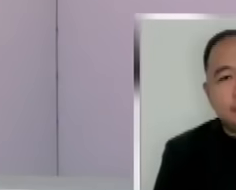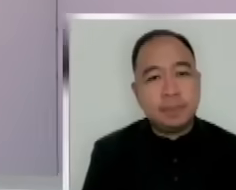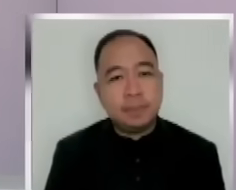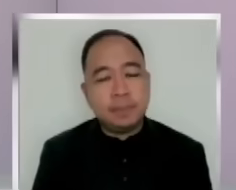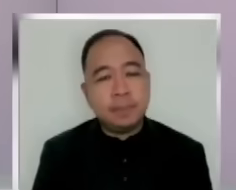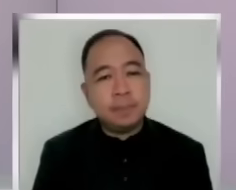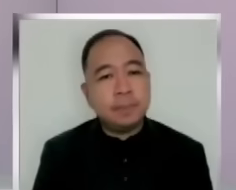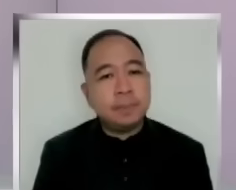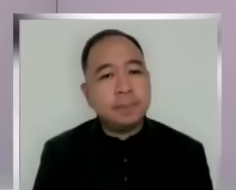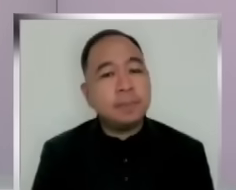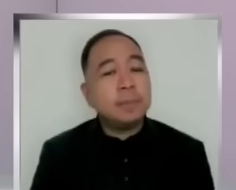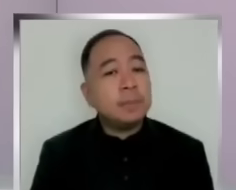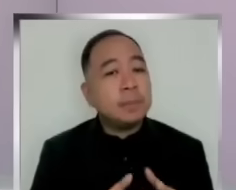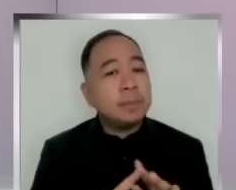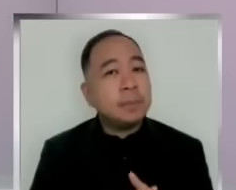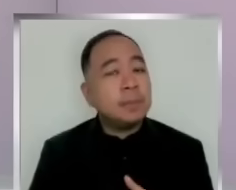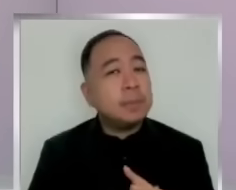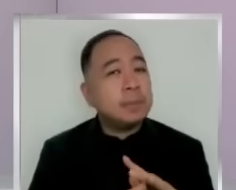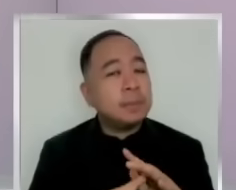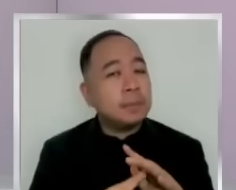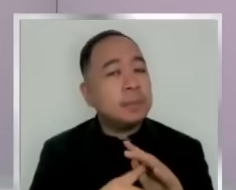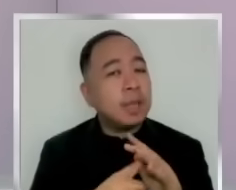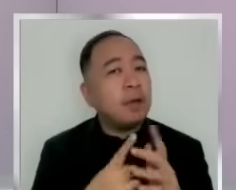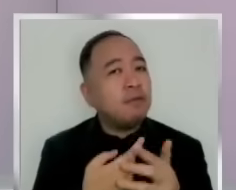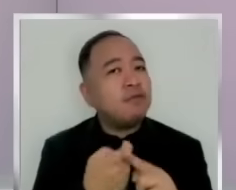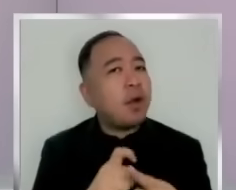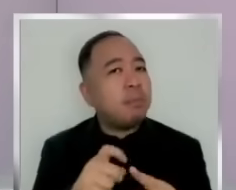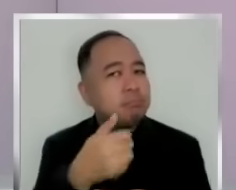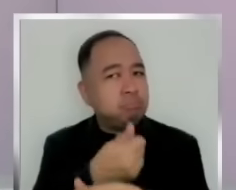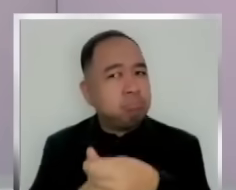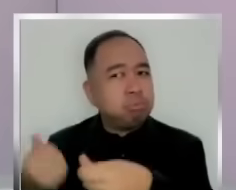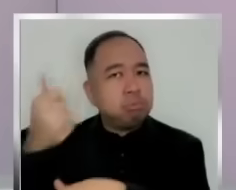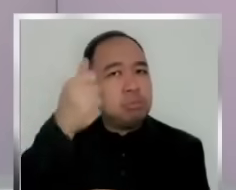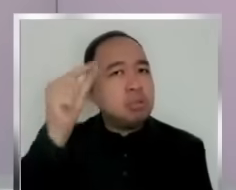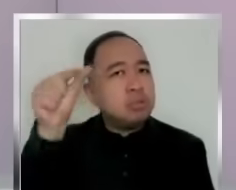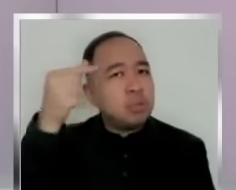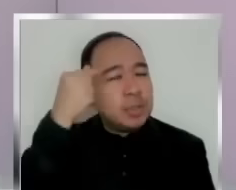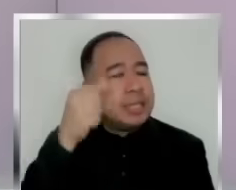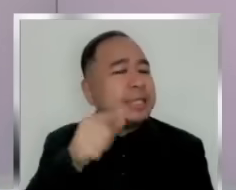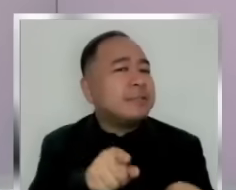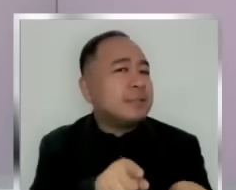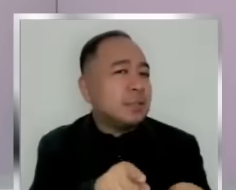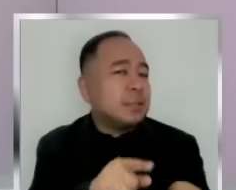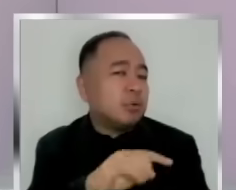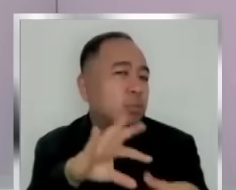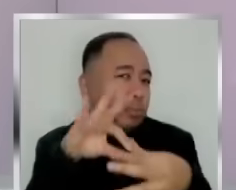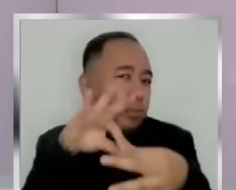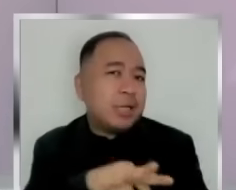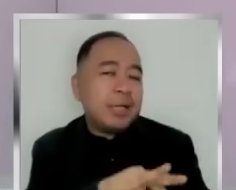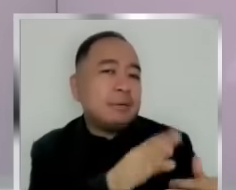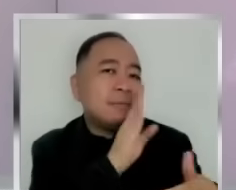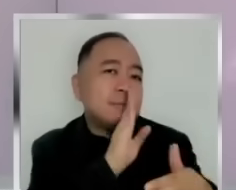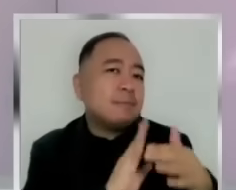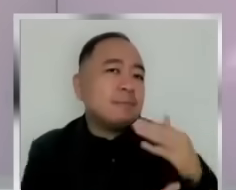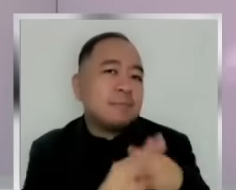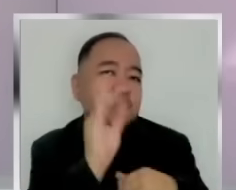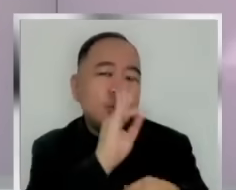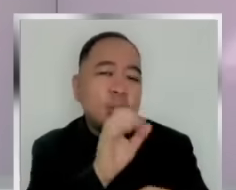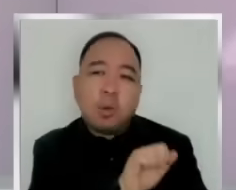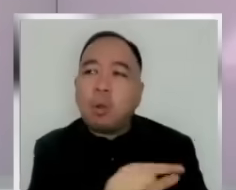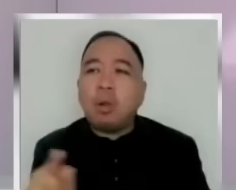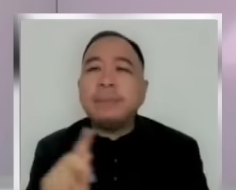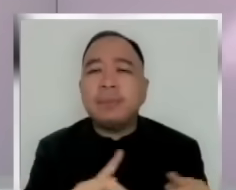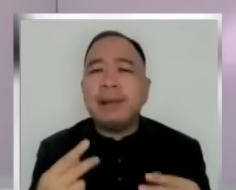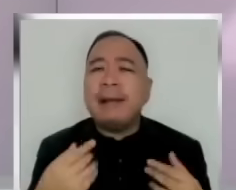Mula sa ilang matataas na opisyal hanggang sa mga ordinaryong Pilipino, lahat may magandang alaala sa